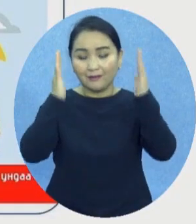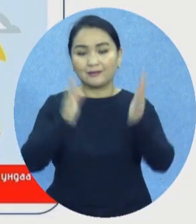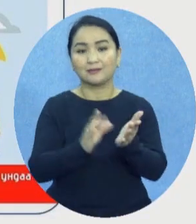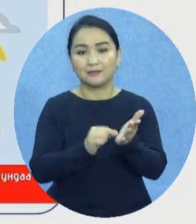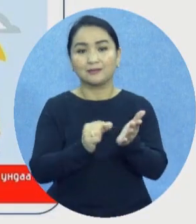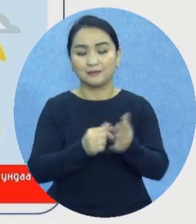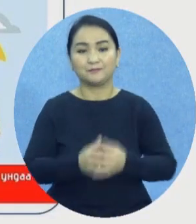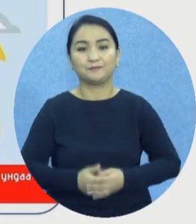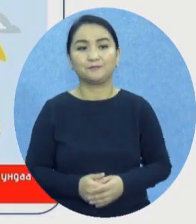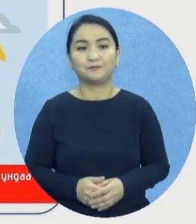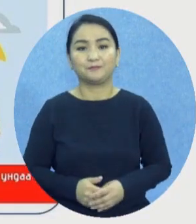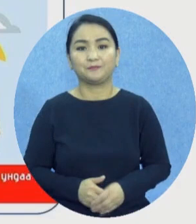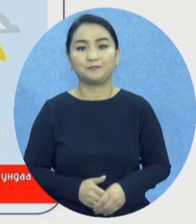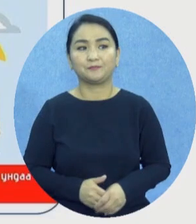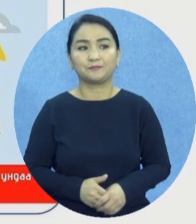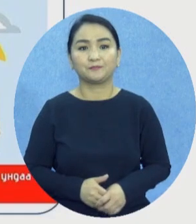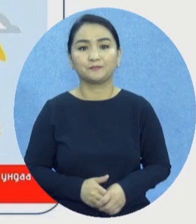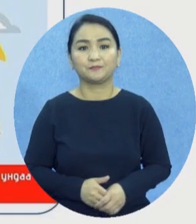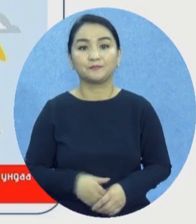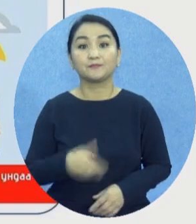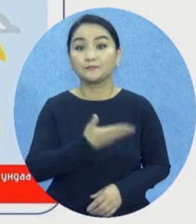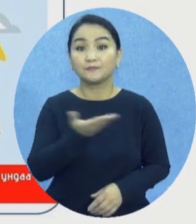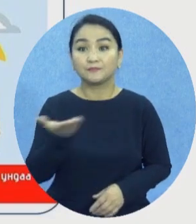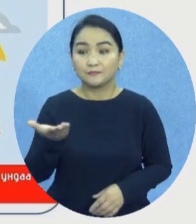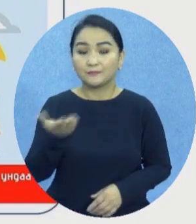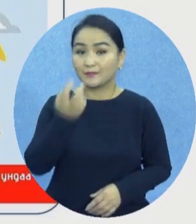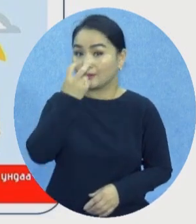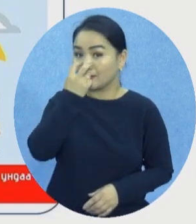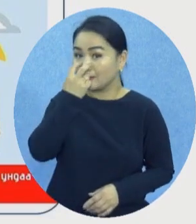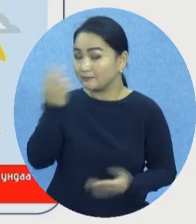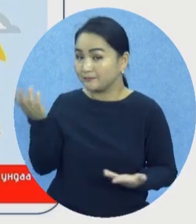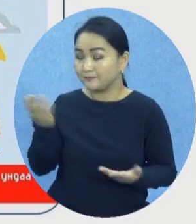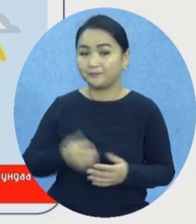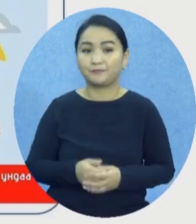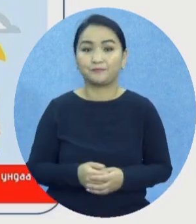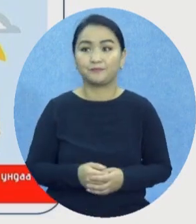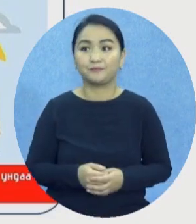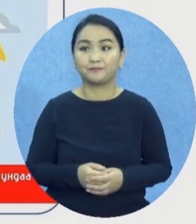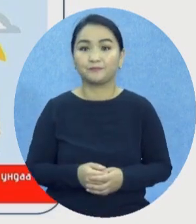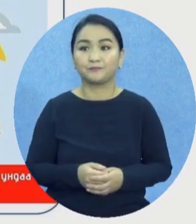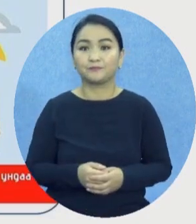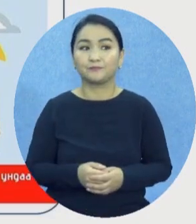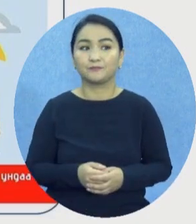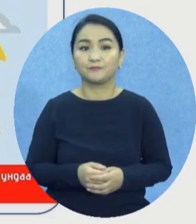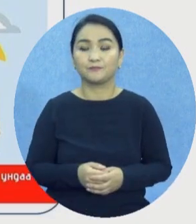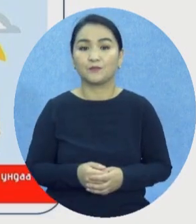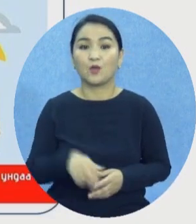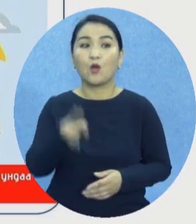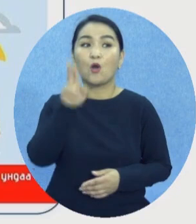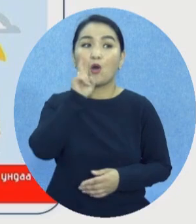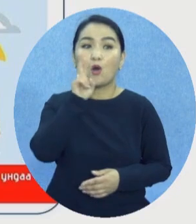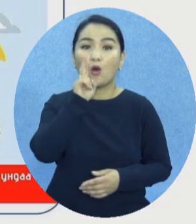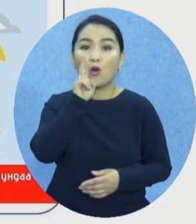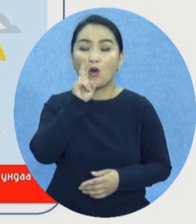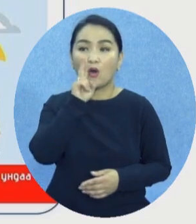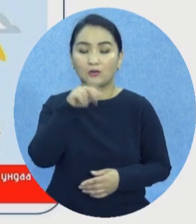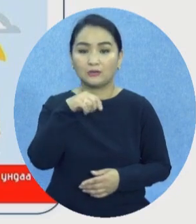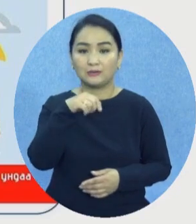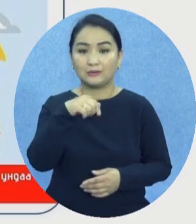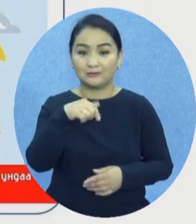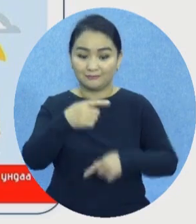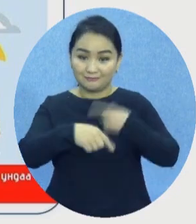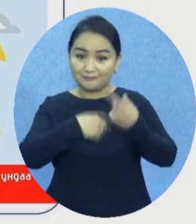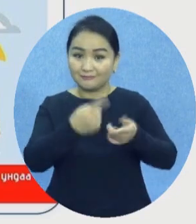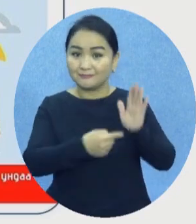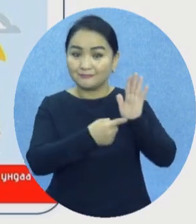Анхаарах хэрэгтэй байгаад байна. За та бүхэн хэрвээ харж авах юм бол энэ дээр за хоол хүнсний баталгаат байдлыг анхаарах